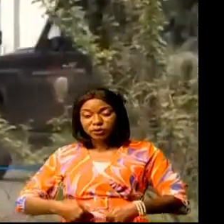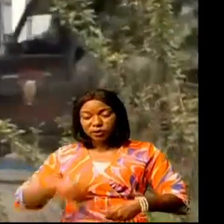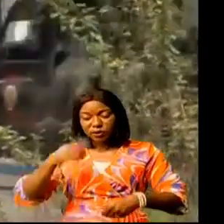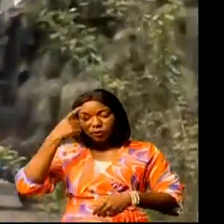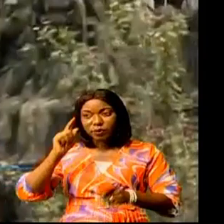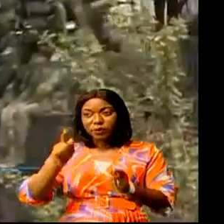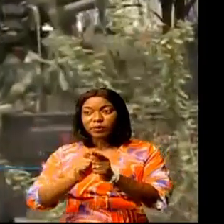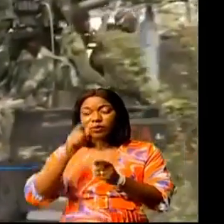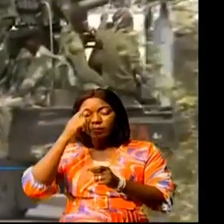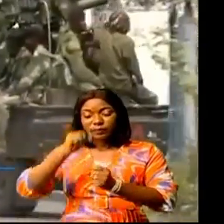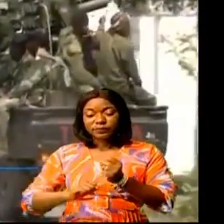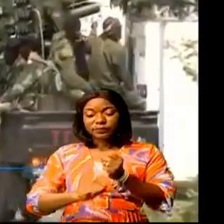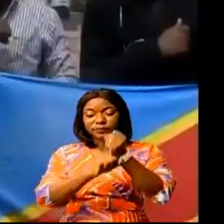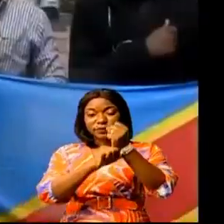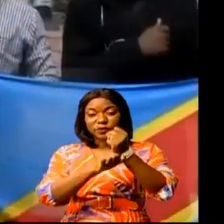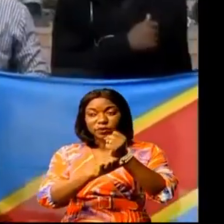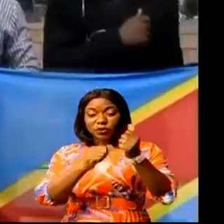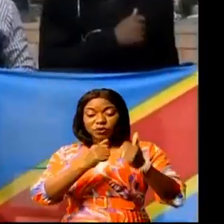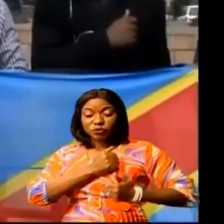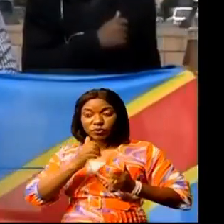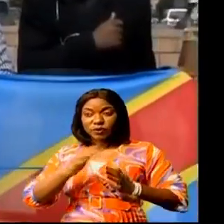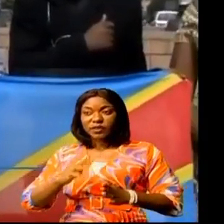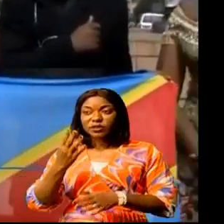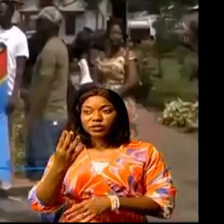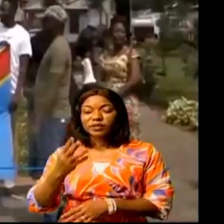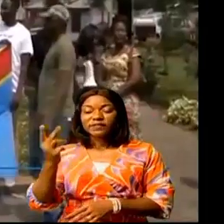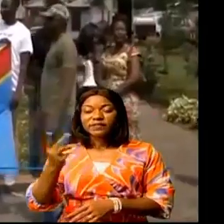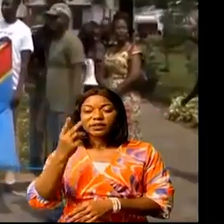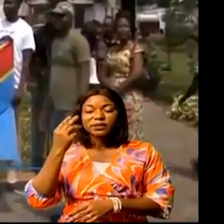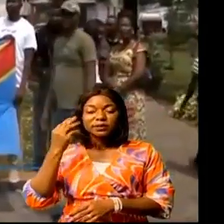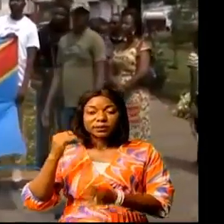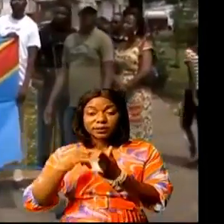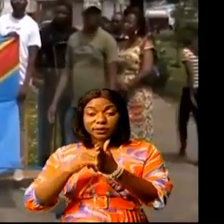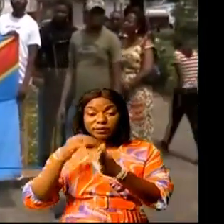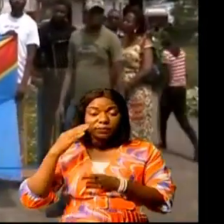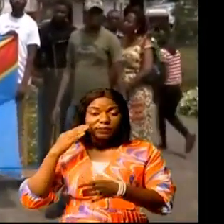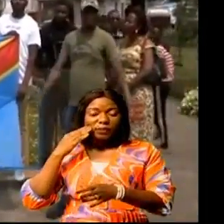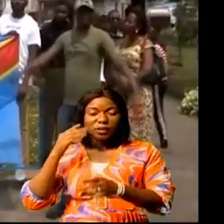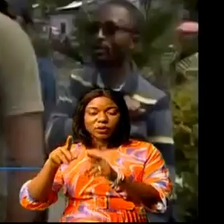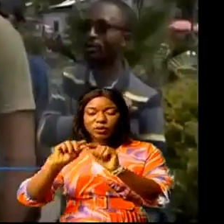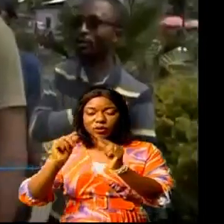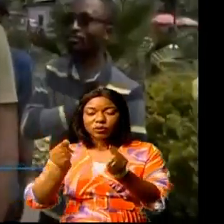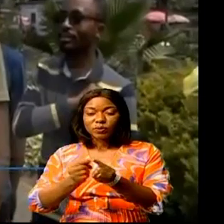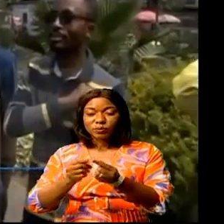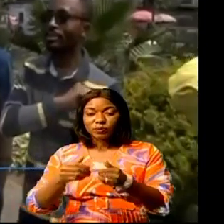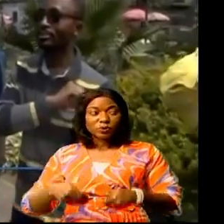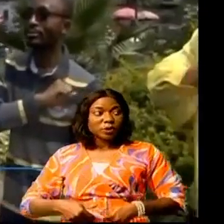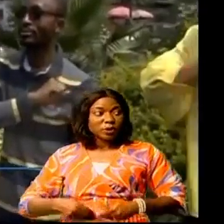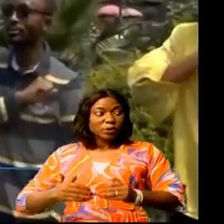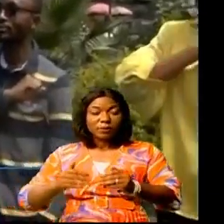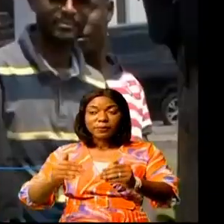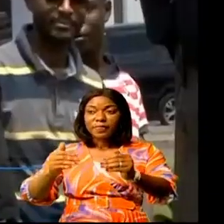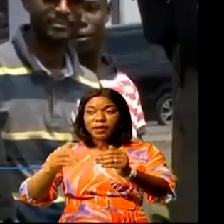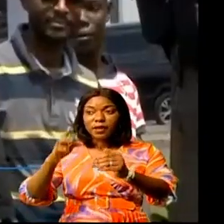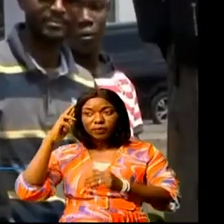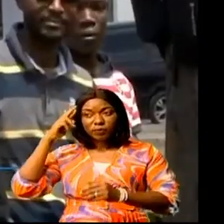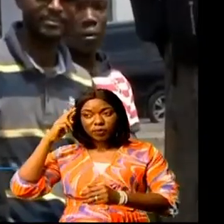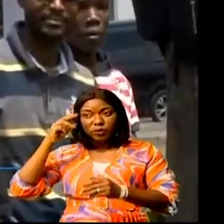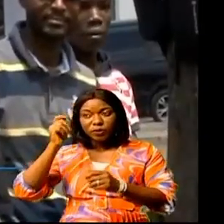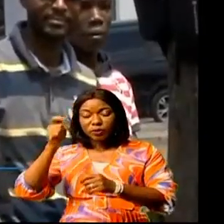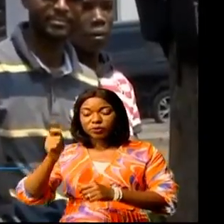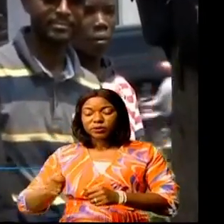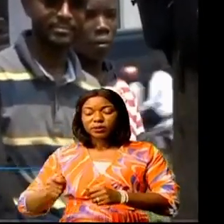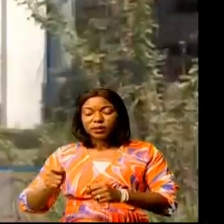marquer leur soutien au FRDC. Le jeudi 26 mai, un groupe s'y est réuni pour marquer leur soutien moral aux forces armées de la